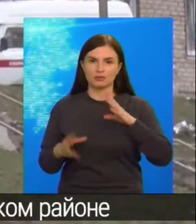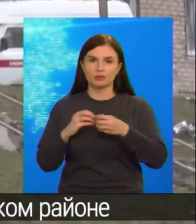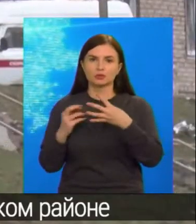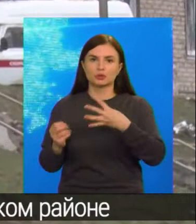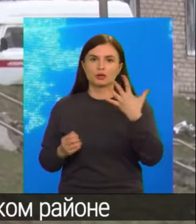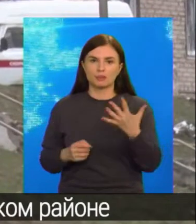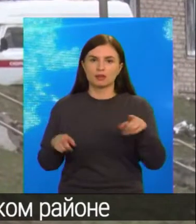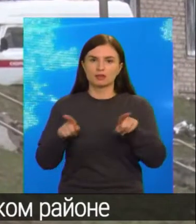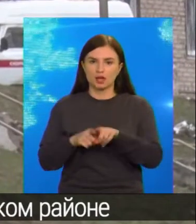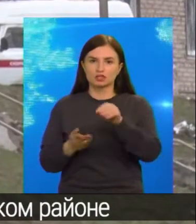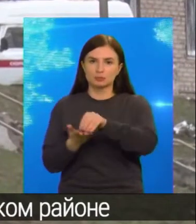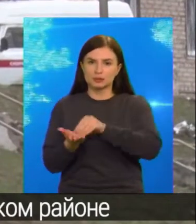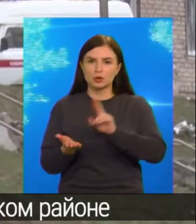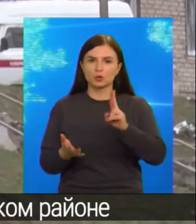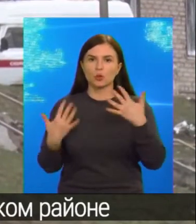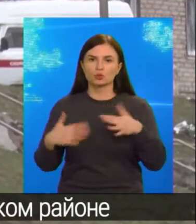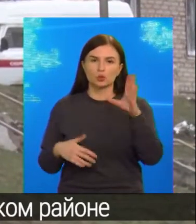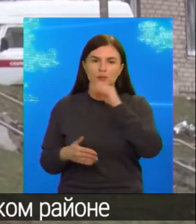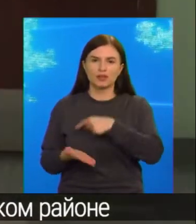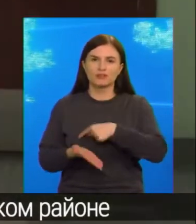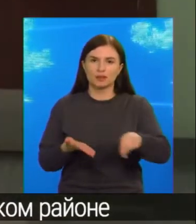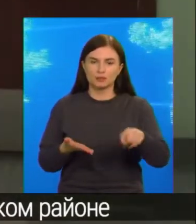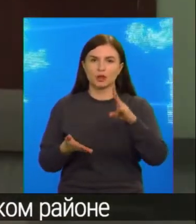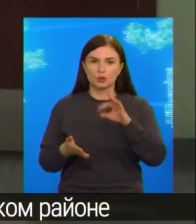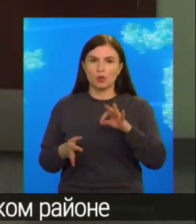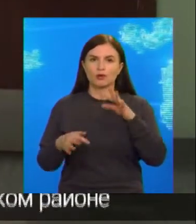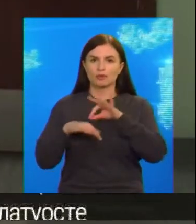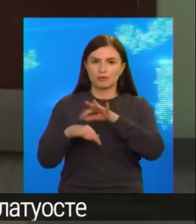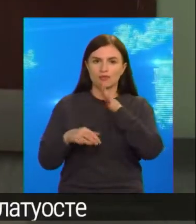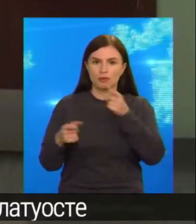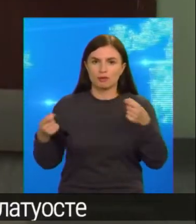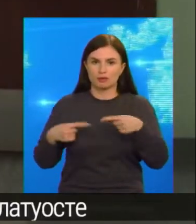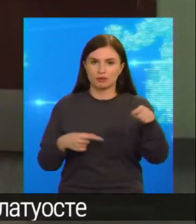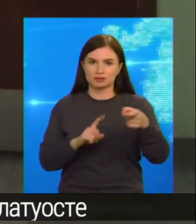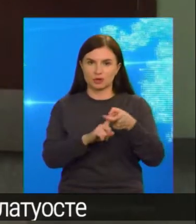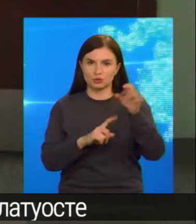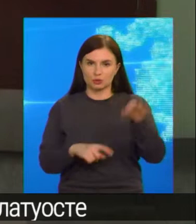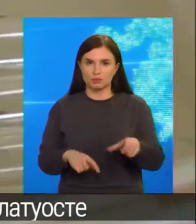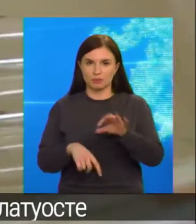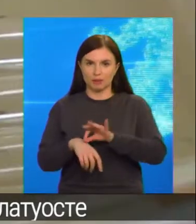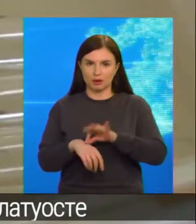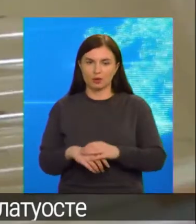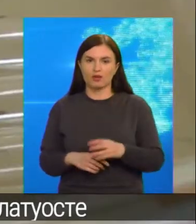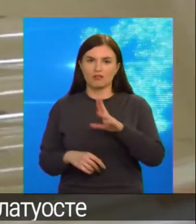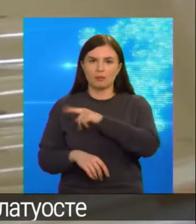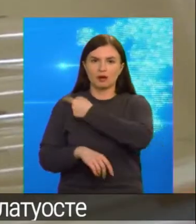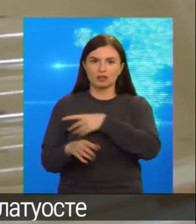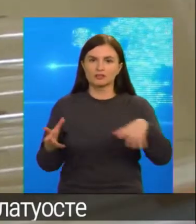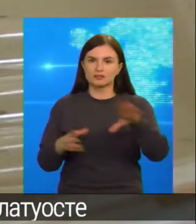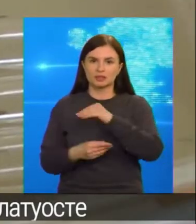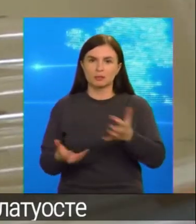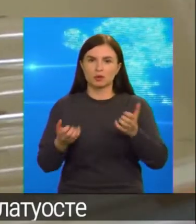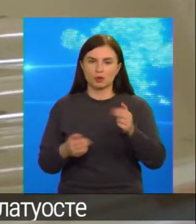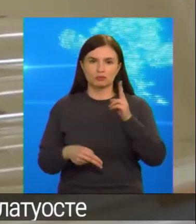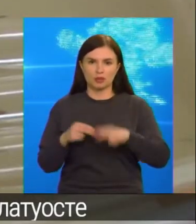45. Также составляются списки тех, кто уже успел выписаться, но проходил лечение вместе с зараженной больной. В поликлиниках остановлены все плановые приемы.